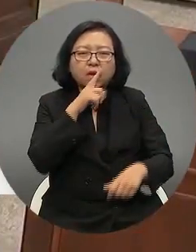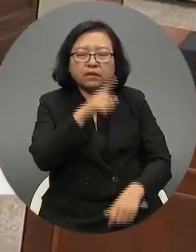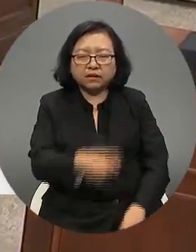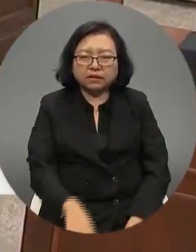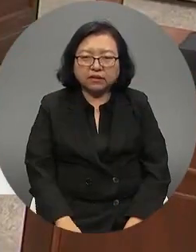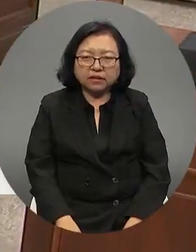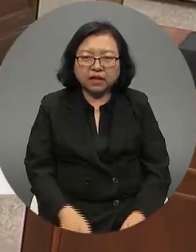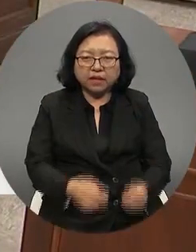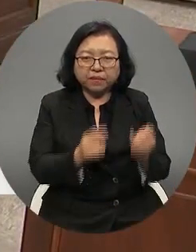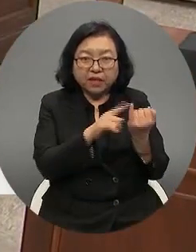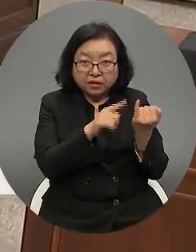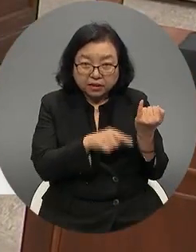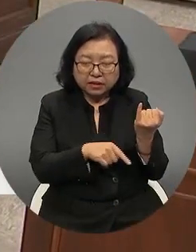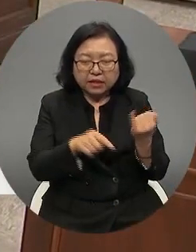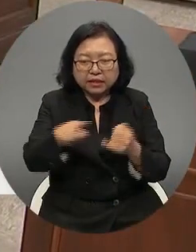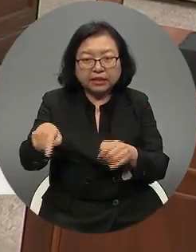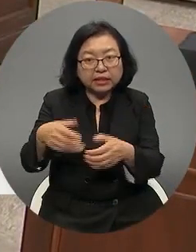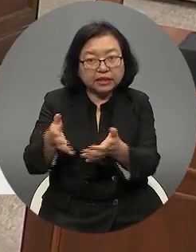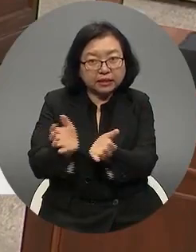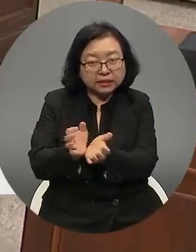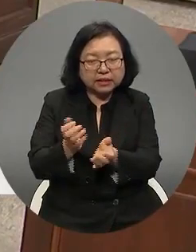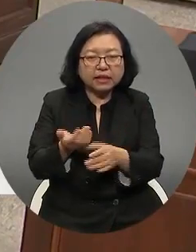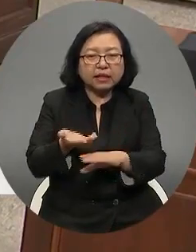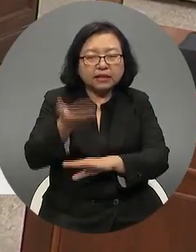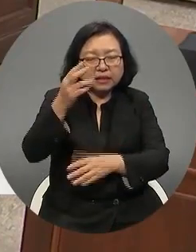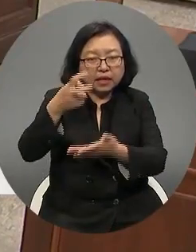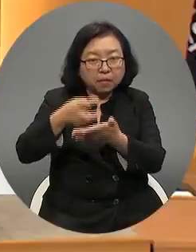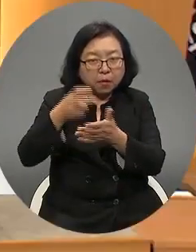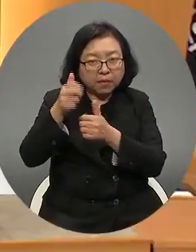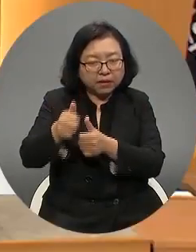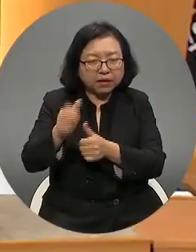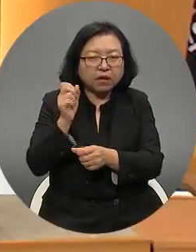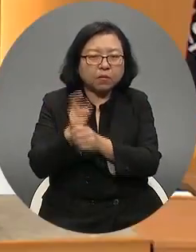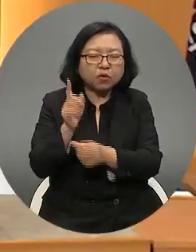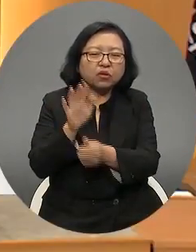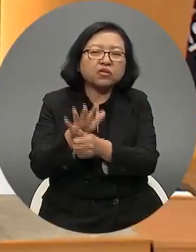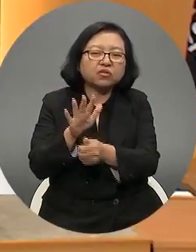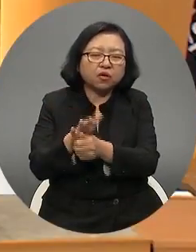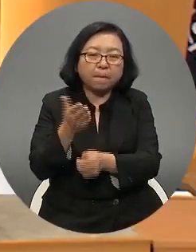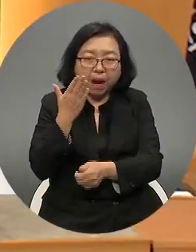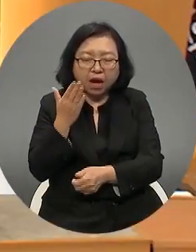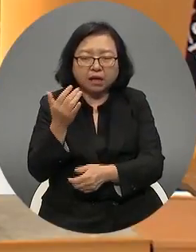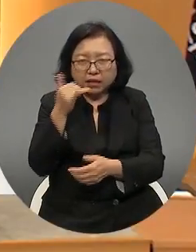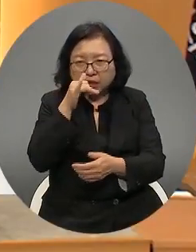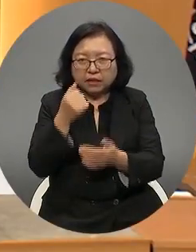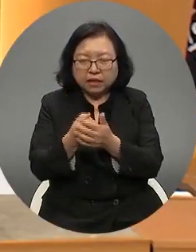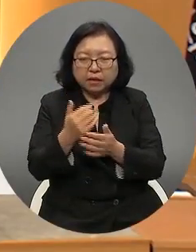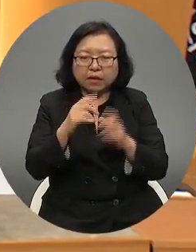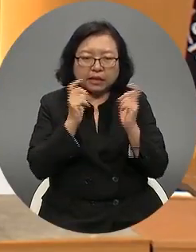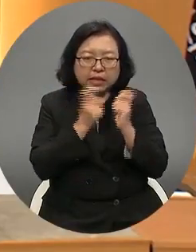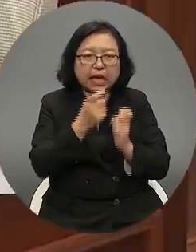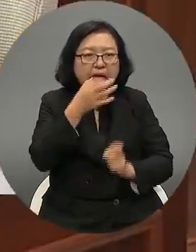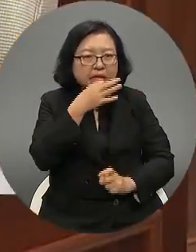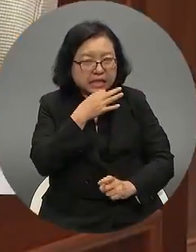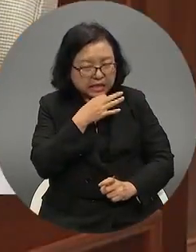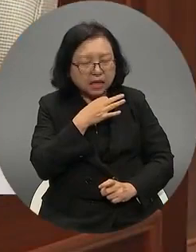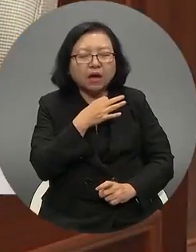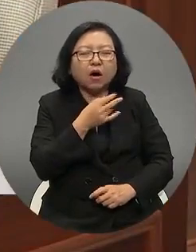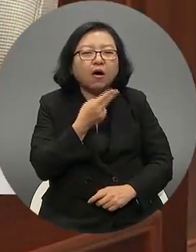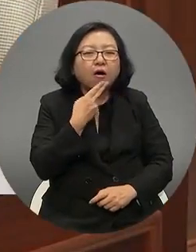고의원 해당 단체는 상위법에 이미 지원 법률이 있어 조례 발이가 이해충돌 방지법에 해당하지